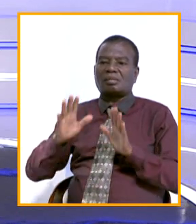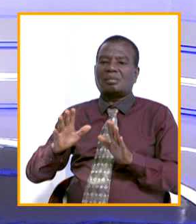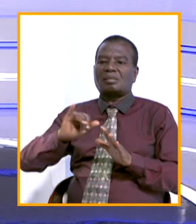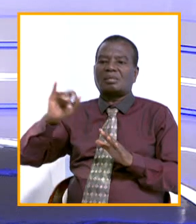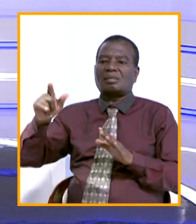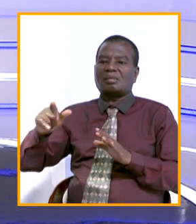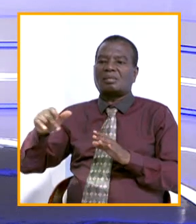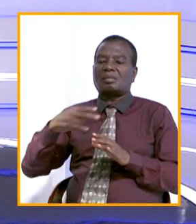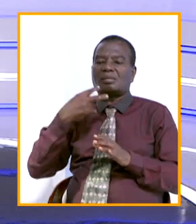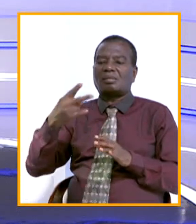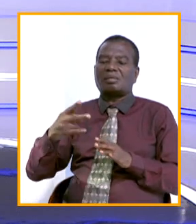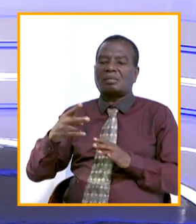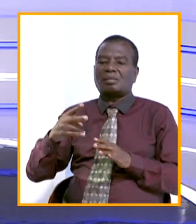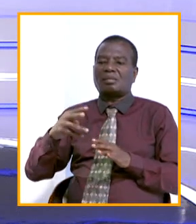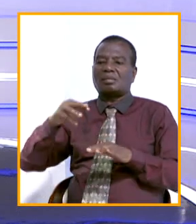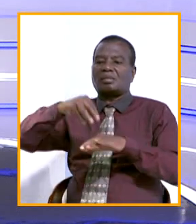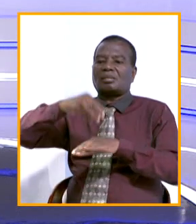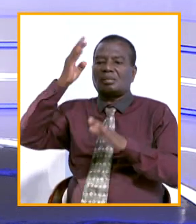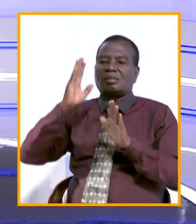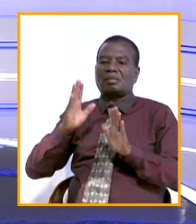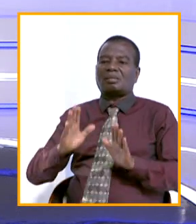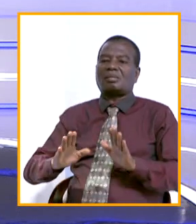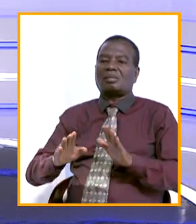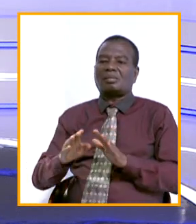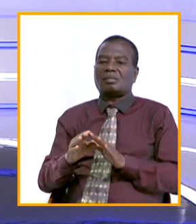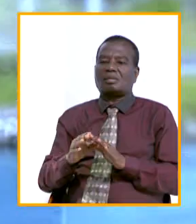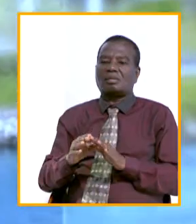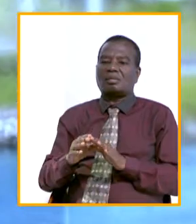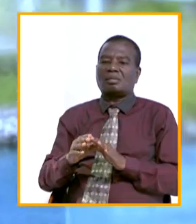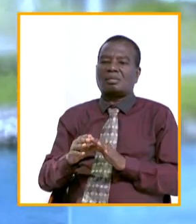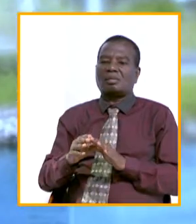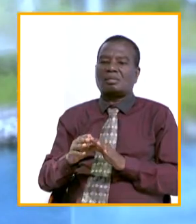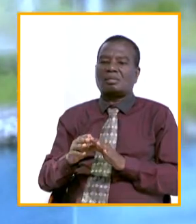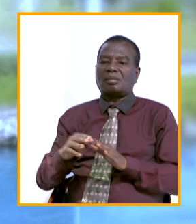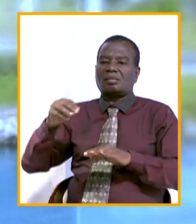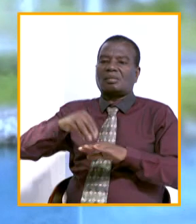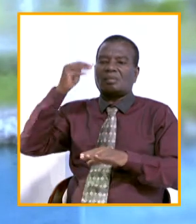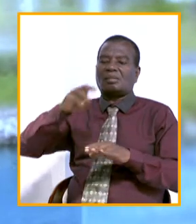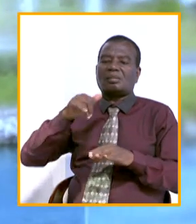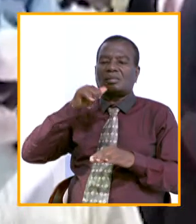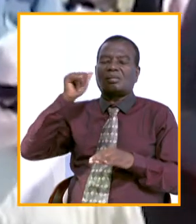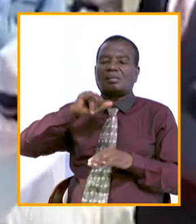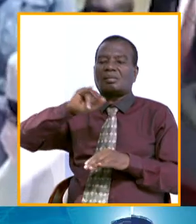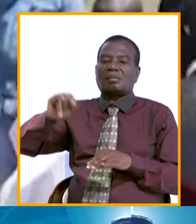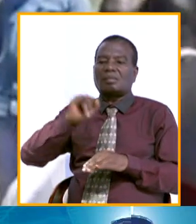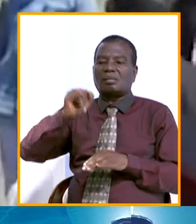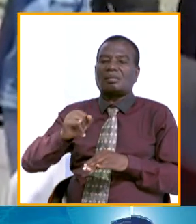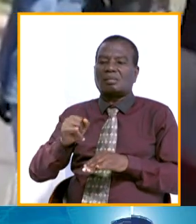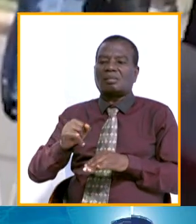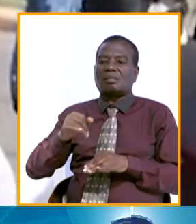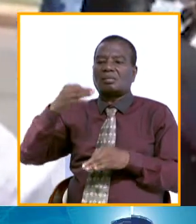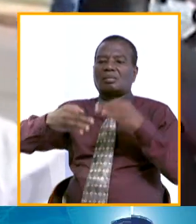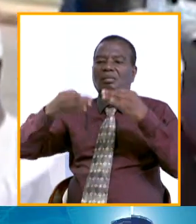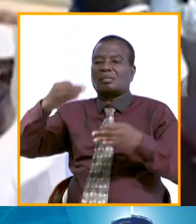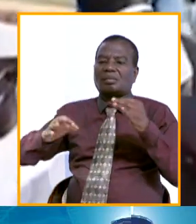la réalité malienne, la réalité en Ukraine. Au Mali, et tout d'abord, hier jeudi, la Cour de justice de l'UEMOA